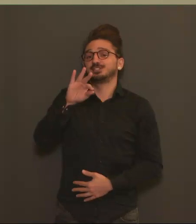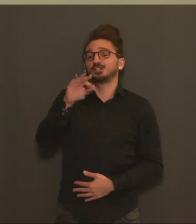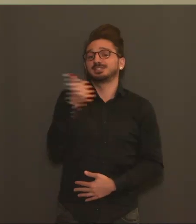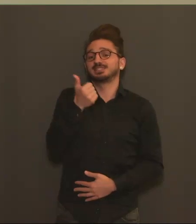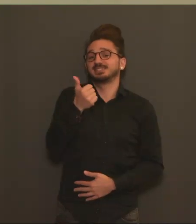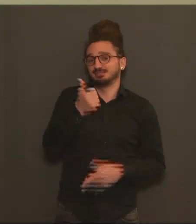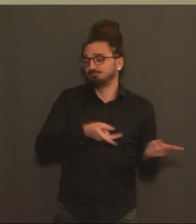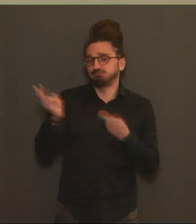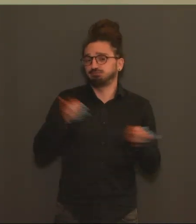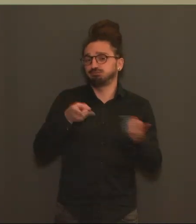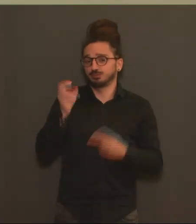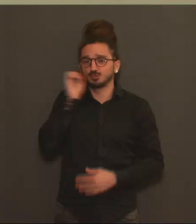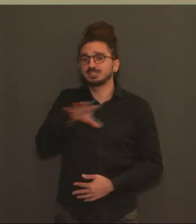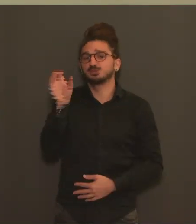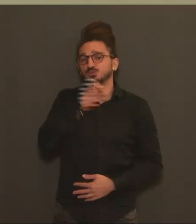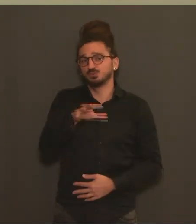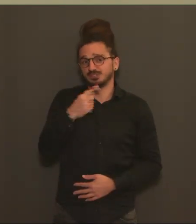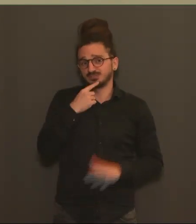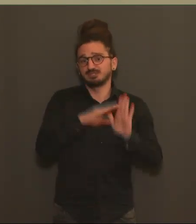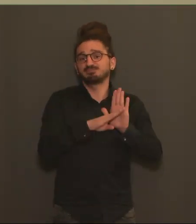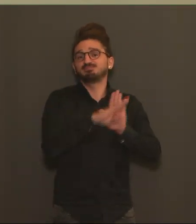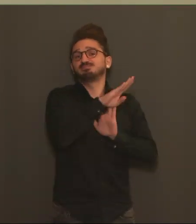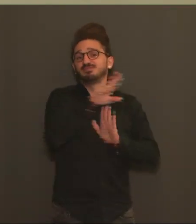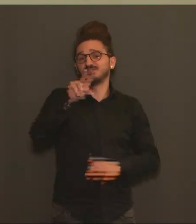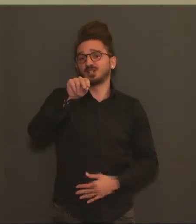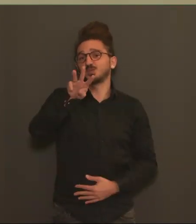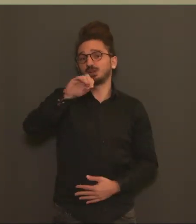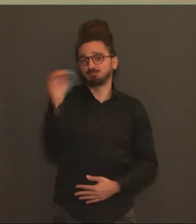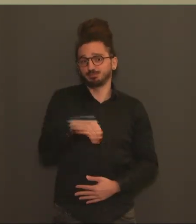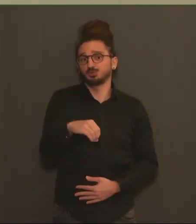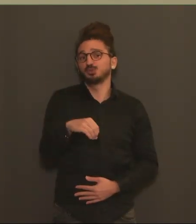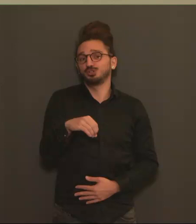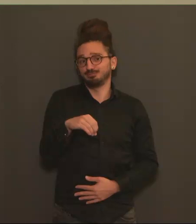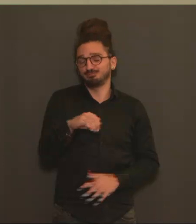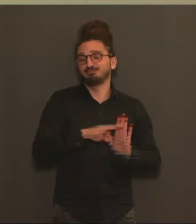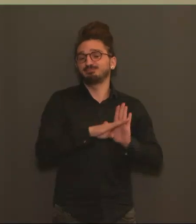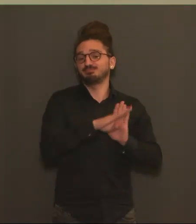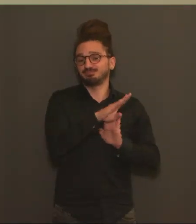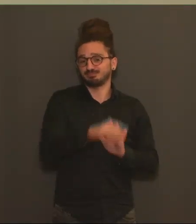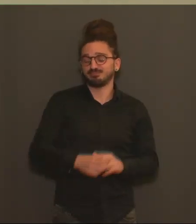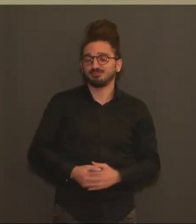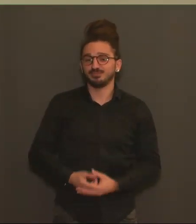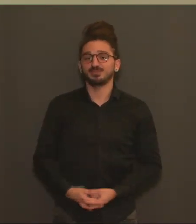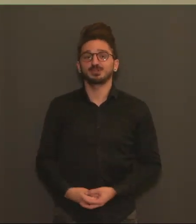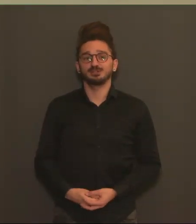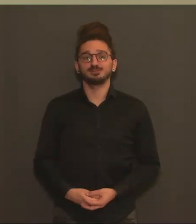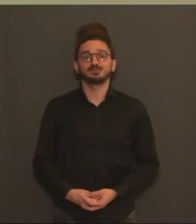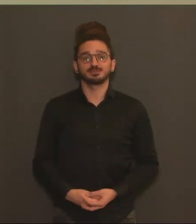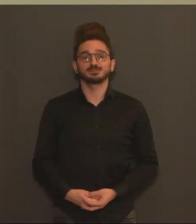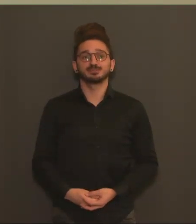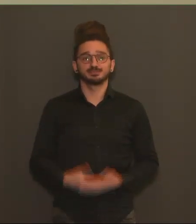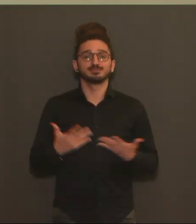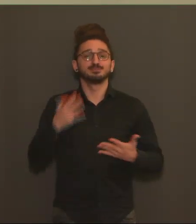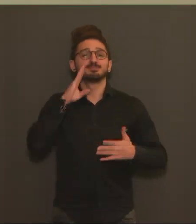derniers jours, ce qui est 23% de plus que ce qui était observé la semaine précédente. Ceci est le fait dans tout le pays, mais